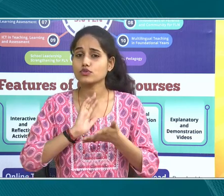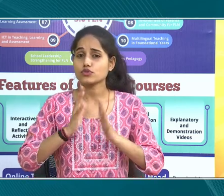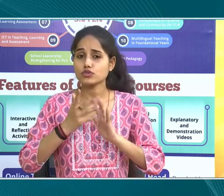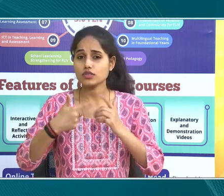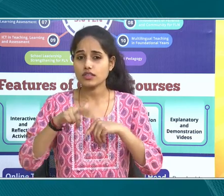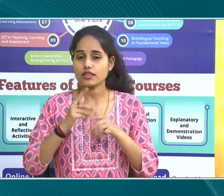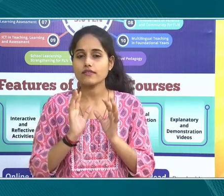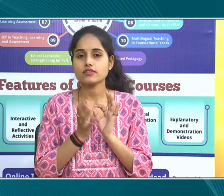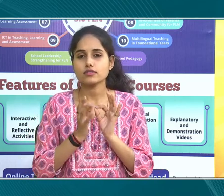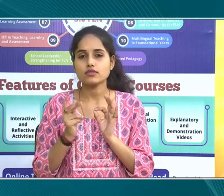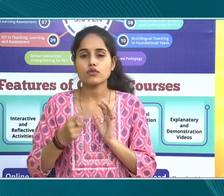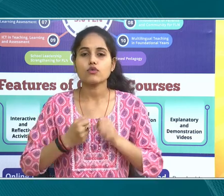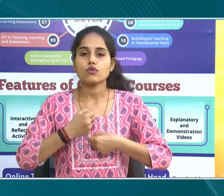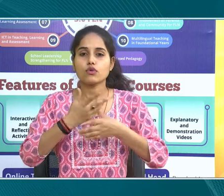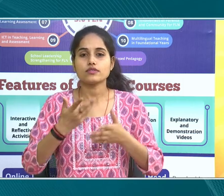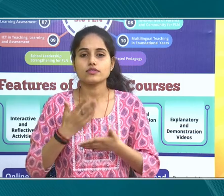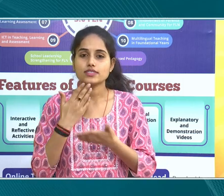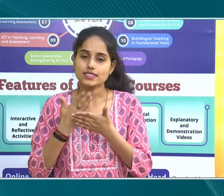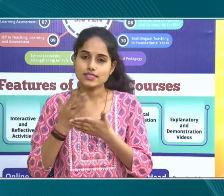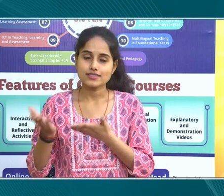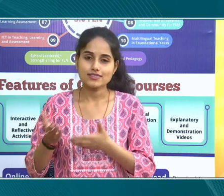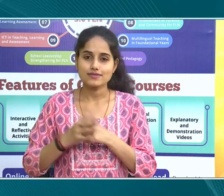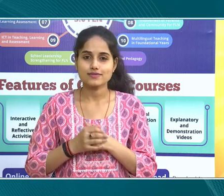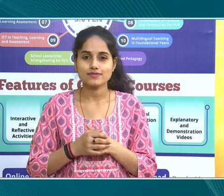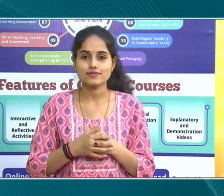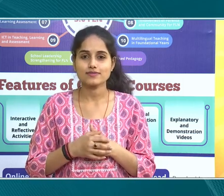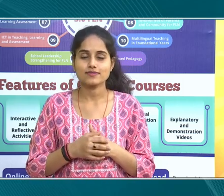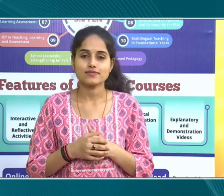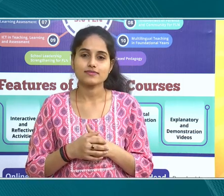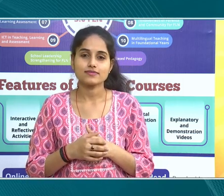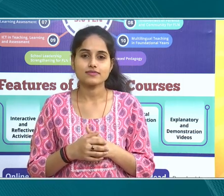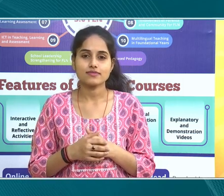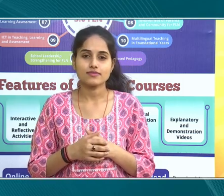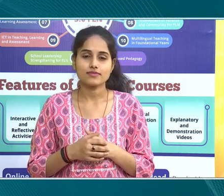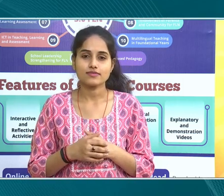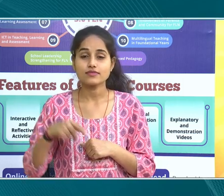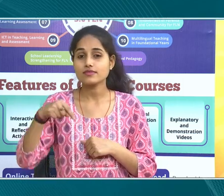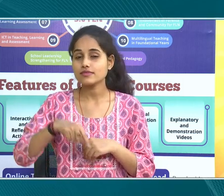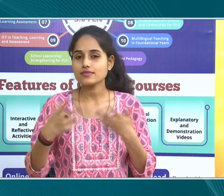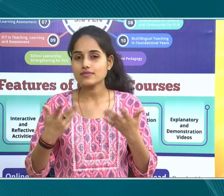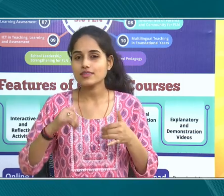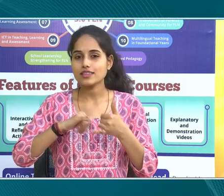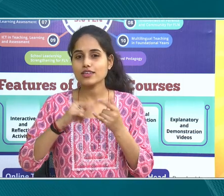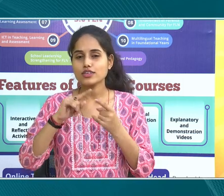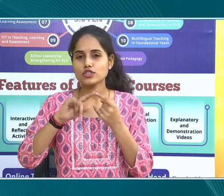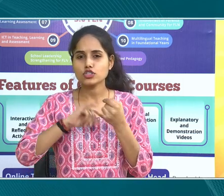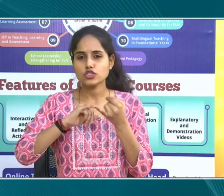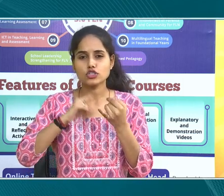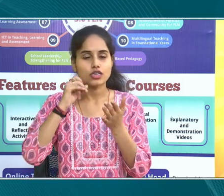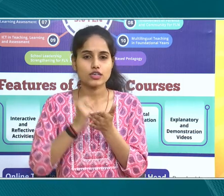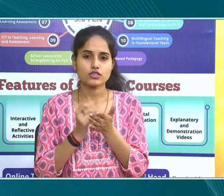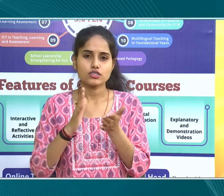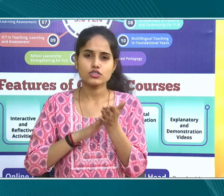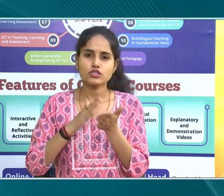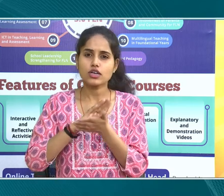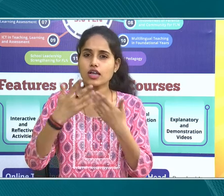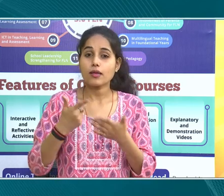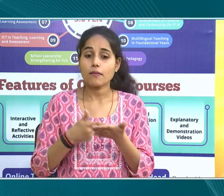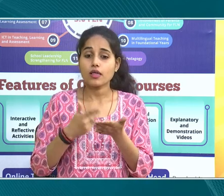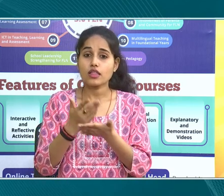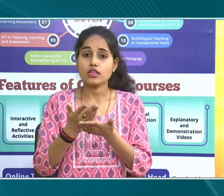साइन लैंग्वेज में मधु आपका भी बहुत-बहुत धन्यवाद बहुत आभार और अब हम अपना यह सेशन या समाप्त करेंगे